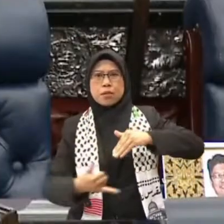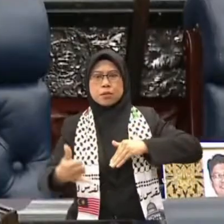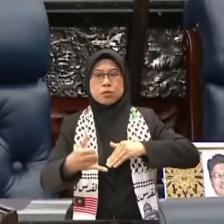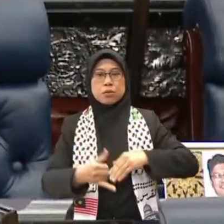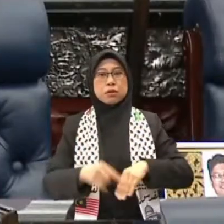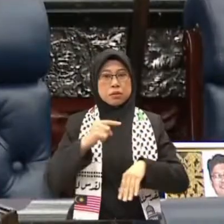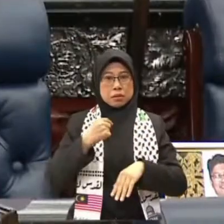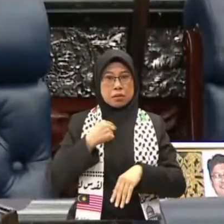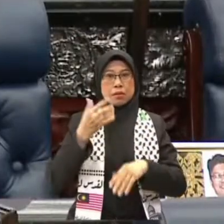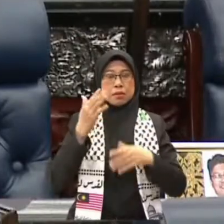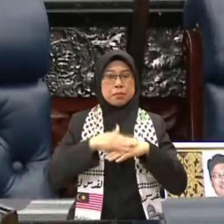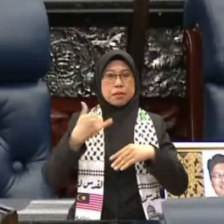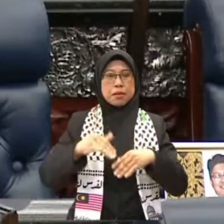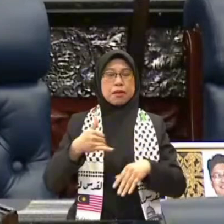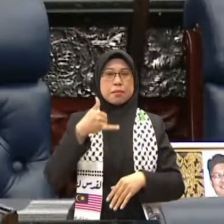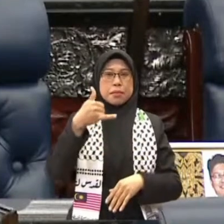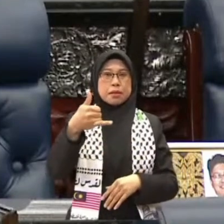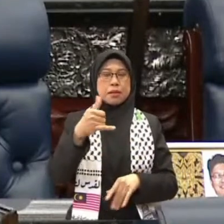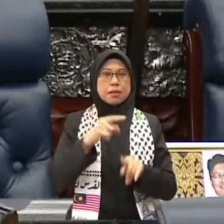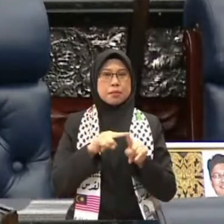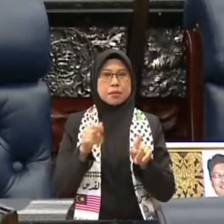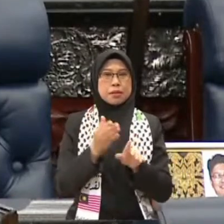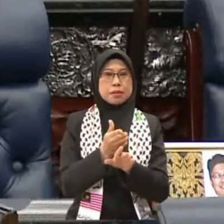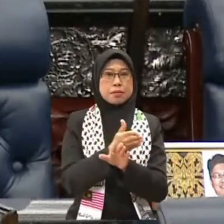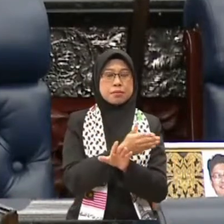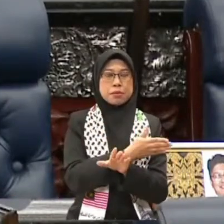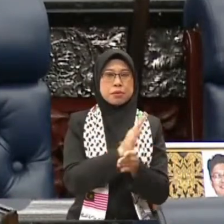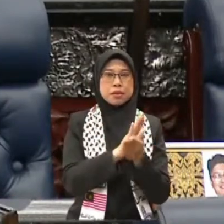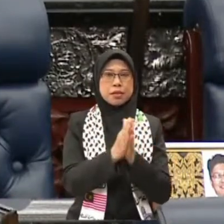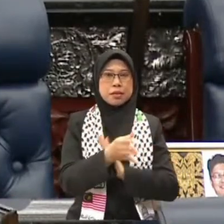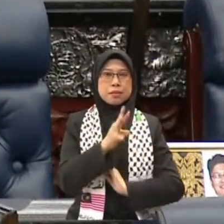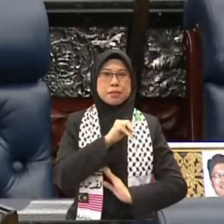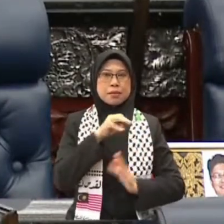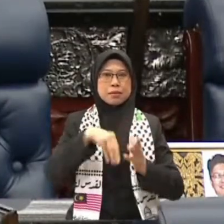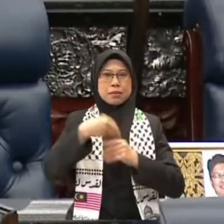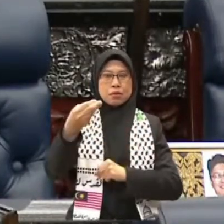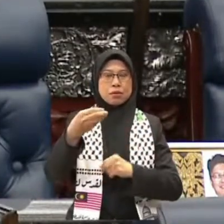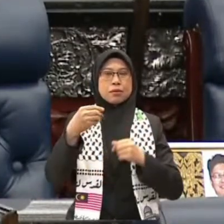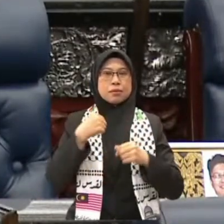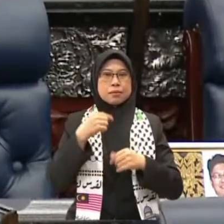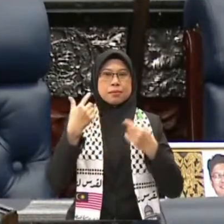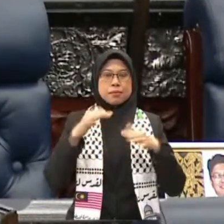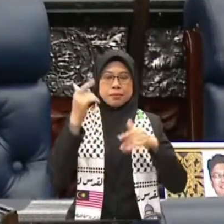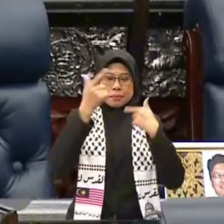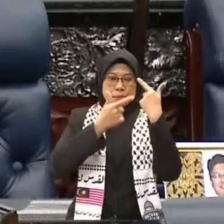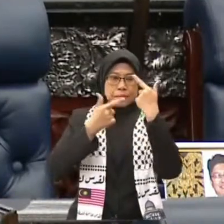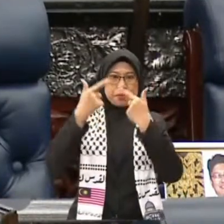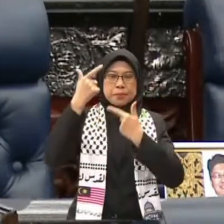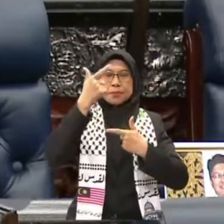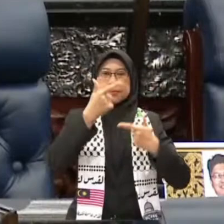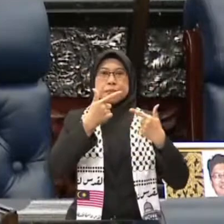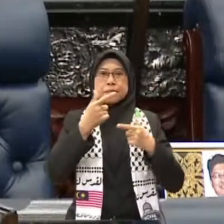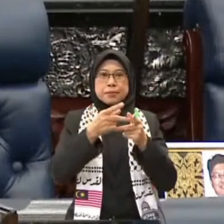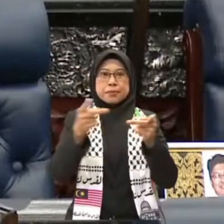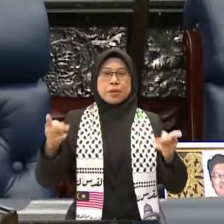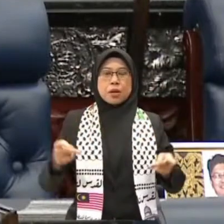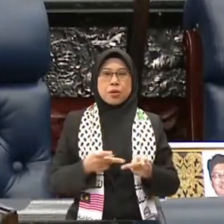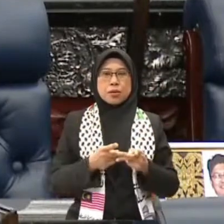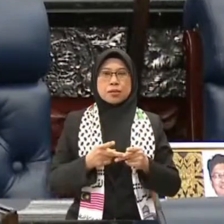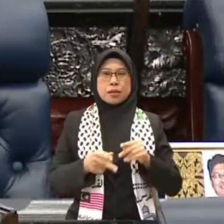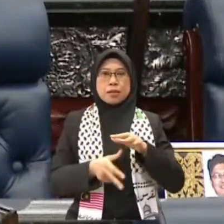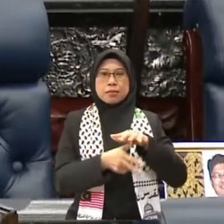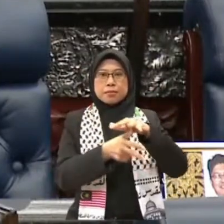pergi ke sana, tapi belum sebelum jadi Menteri Luar. Dan saya telah pun melawat beberapa kawasan, dan insyaAllah saya akan pergi ke